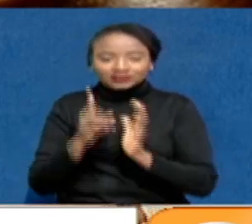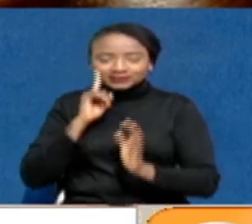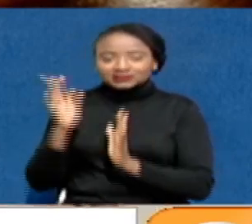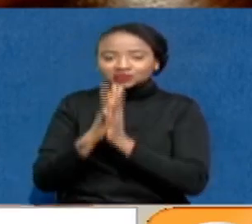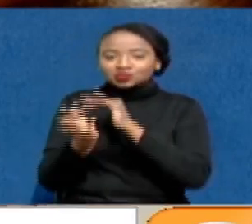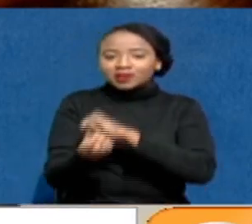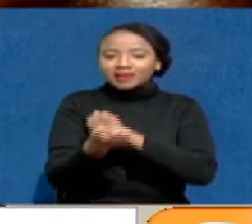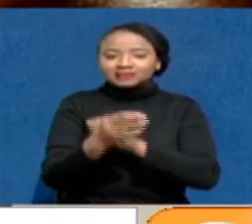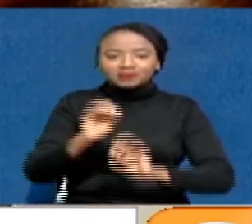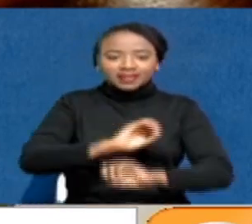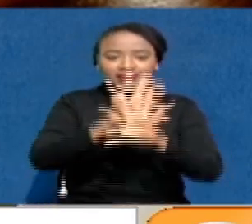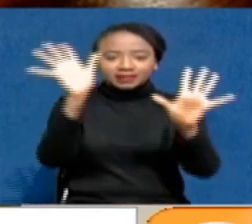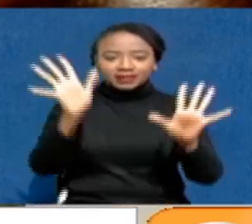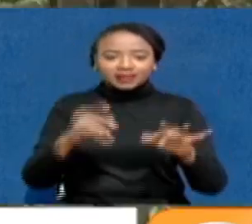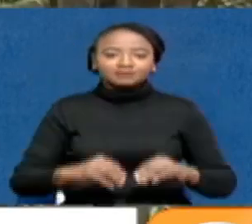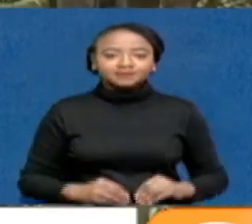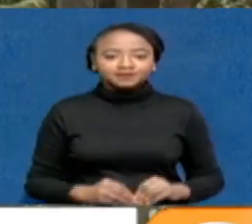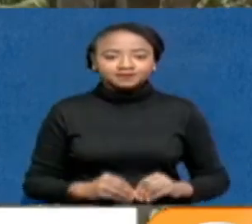Merian Nyambura.